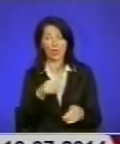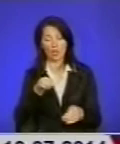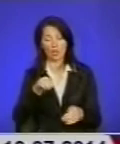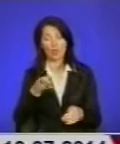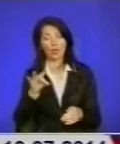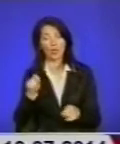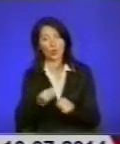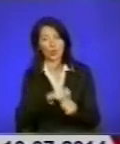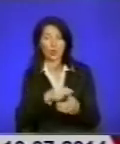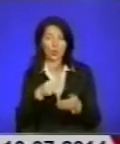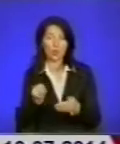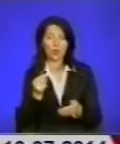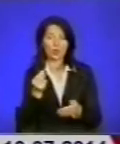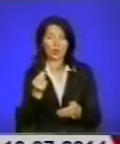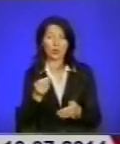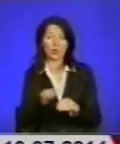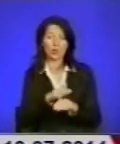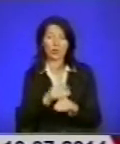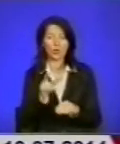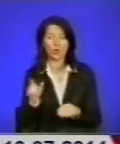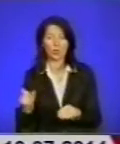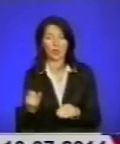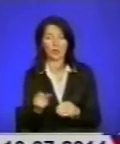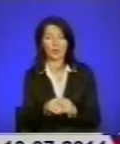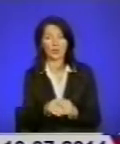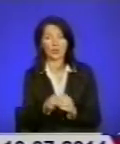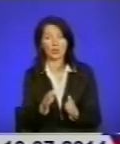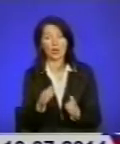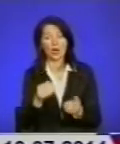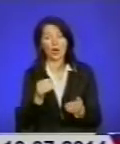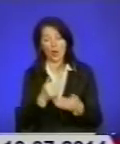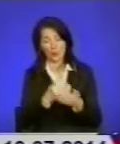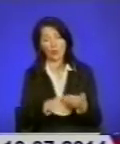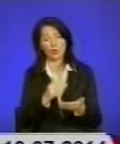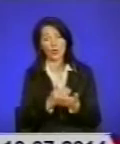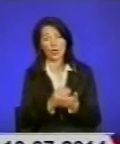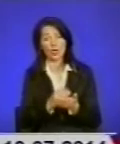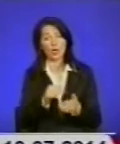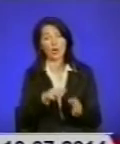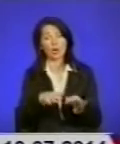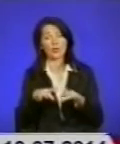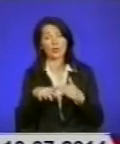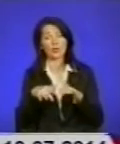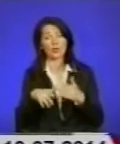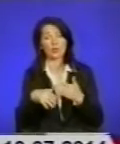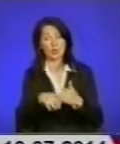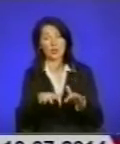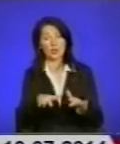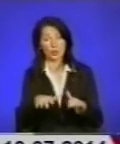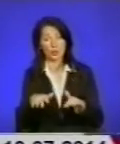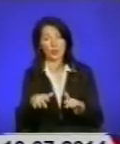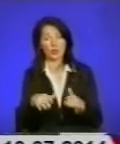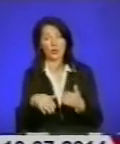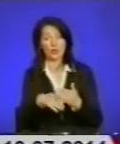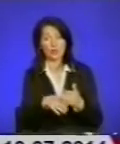гроші добрих людей. Рука вказана в переліку тих засобів реабілітації, а колготка, панчоха, таке навіть